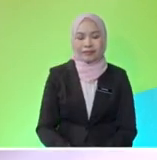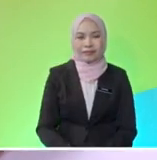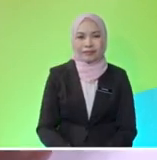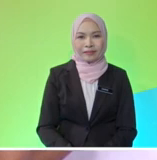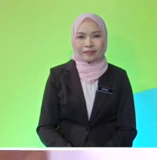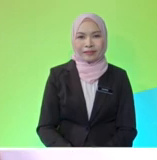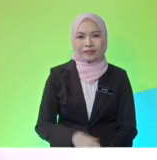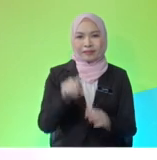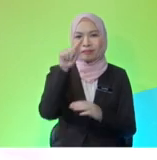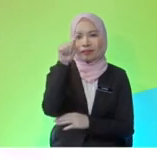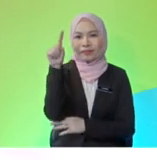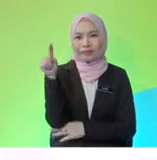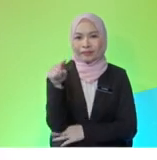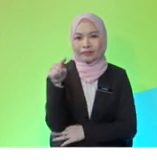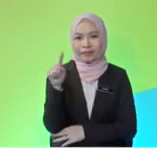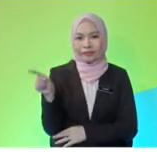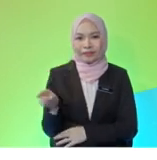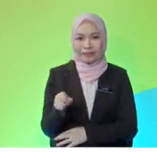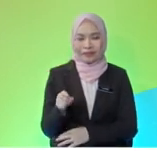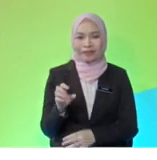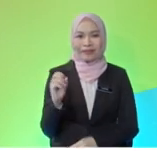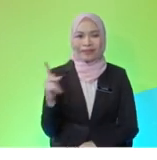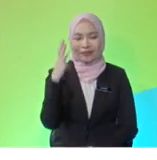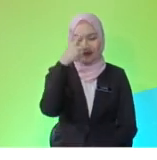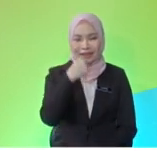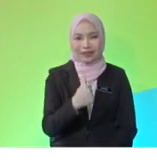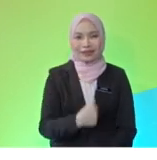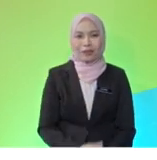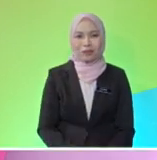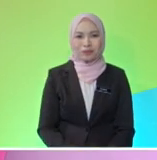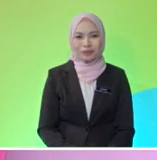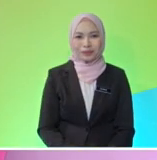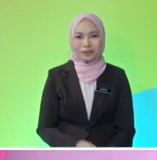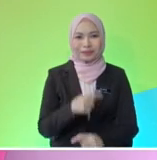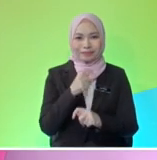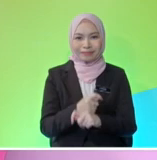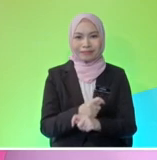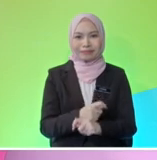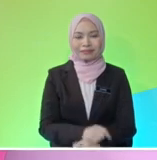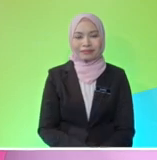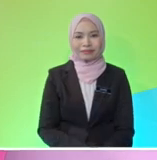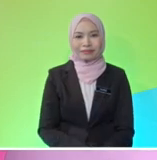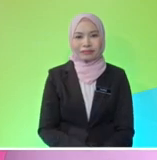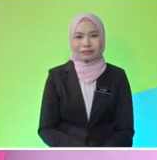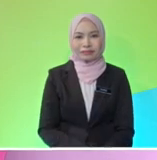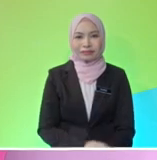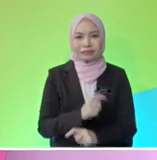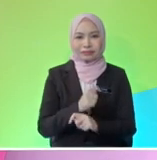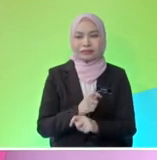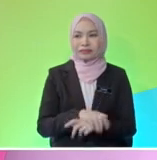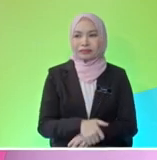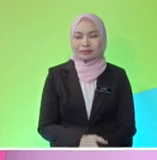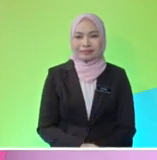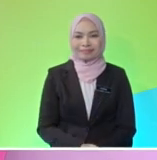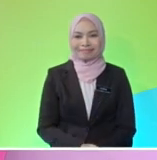separuh bulatan separuh lagi. Separuh di bawah. Ha, cantik. Okay. Tepat sekali. Itu adalah nombor tiga. Pandai Aiman. Dia faham